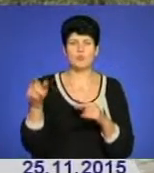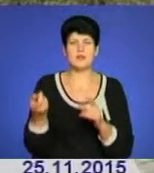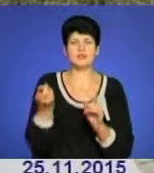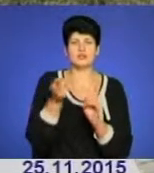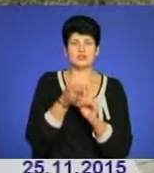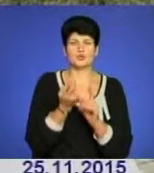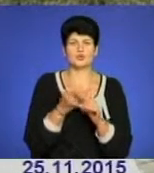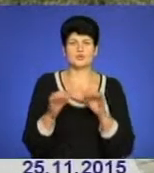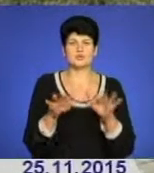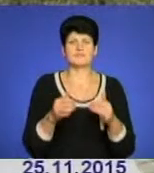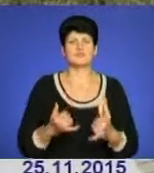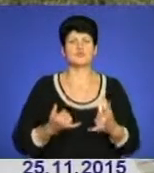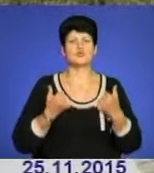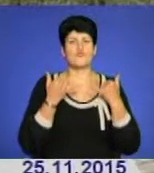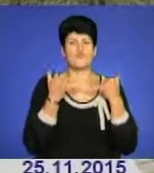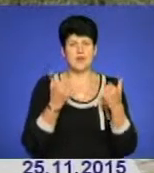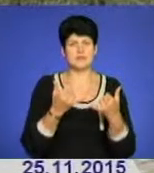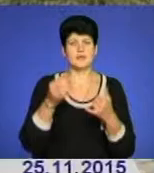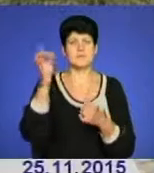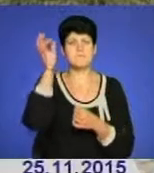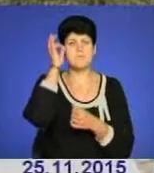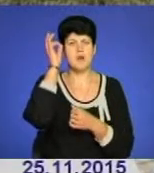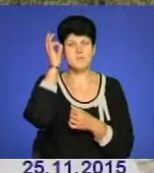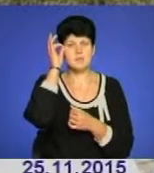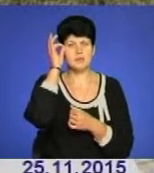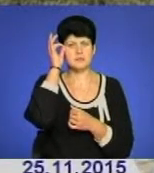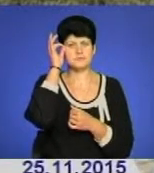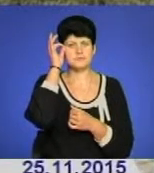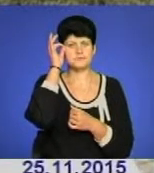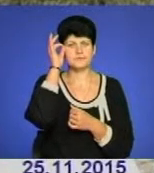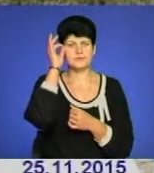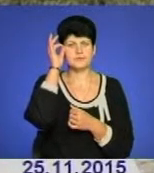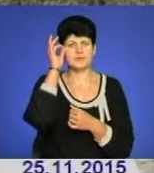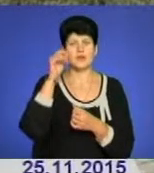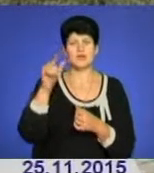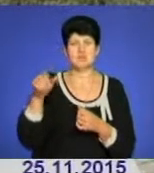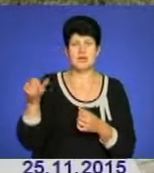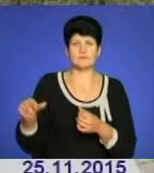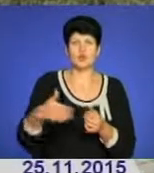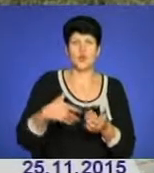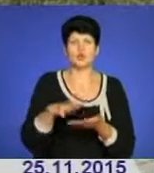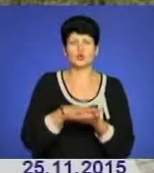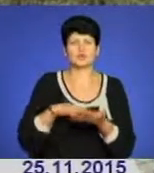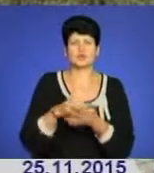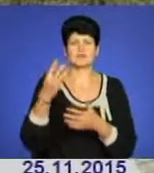заходів, вшанувати пам'ять жертв Голодоморів 32-33 років.